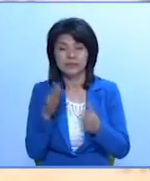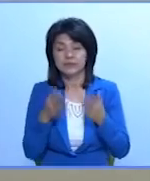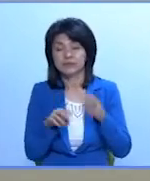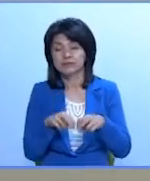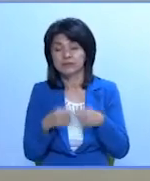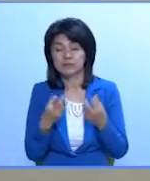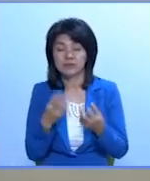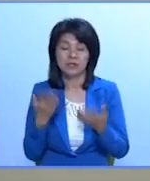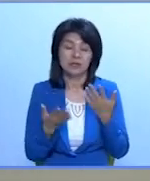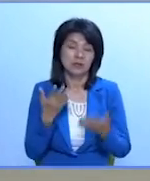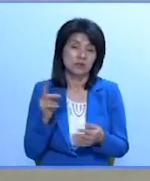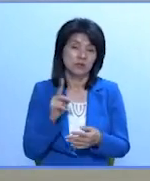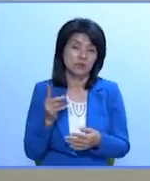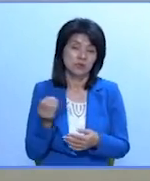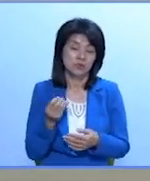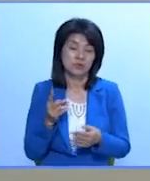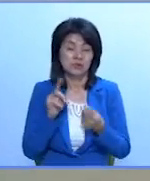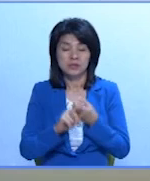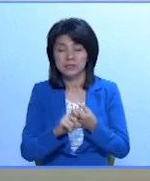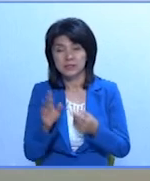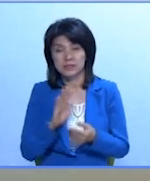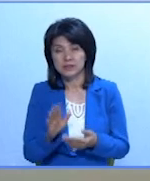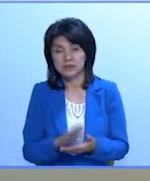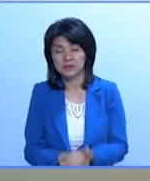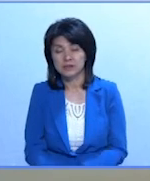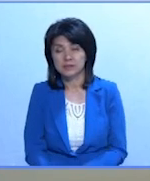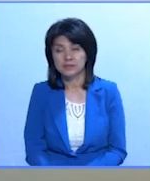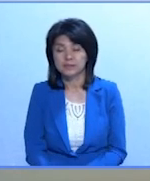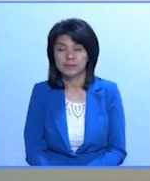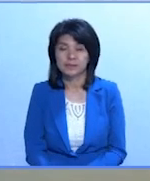Летальных исходов или травм также не зарегистрировано. Ергалира Мазанула, Ертыс Ахпарат.